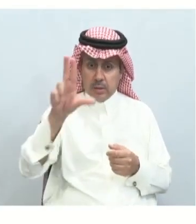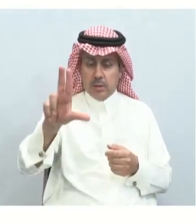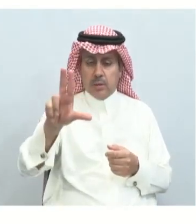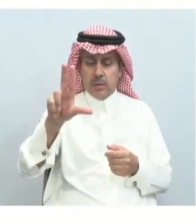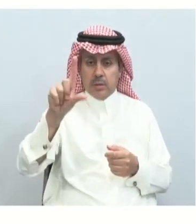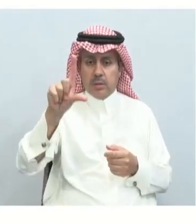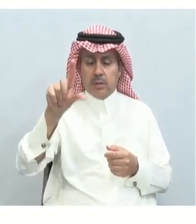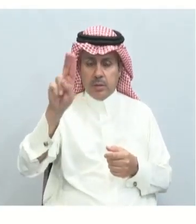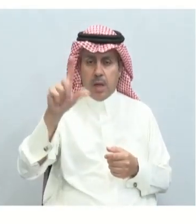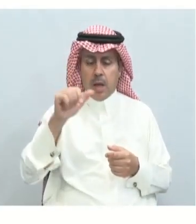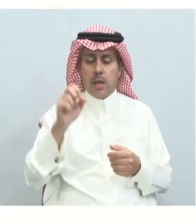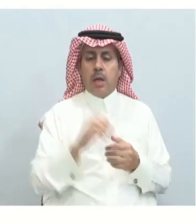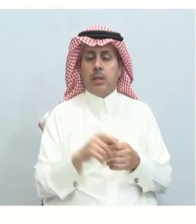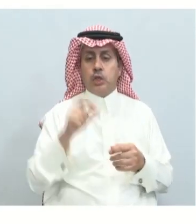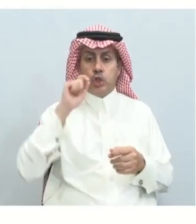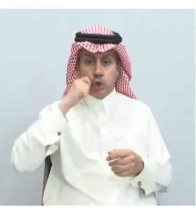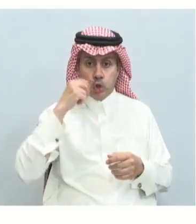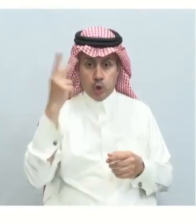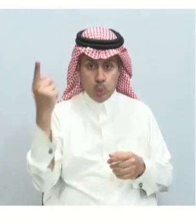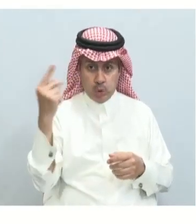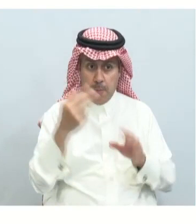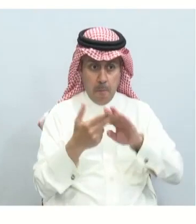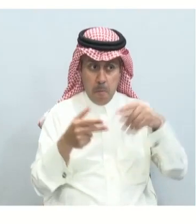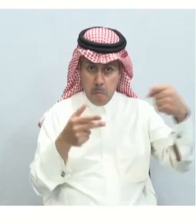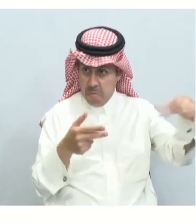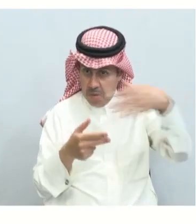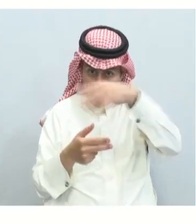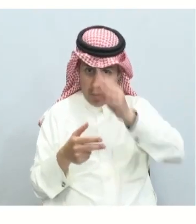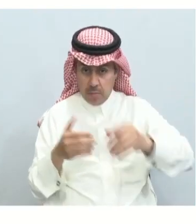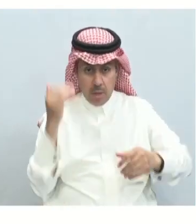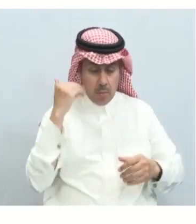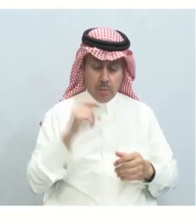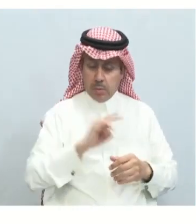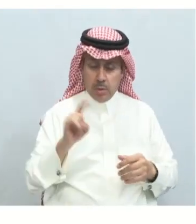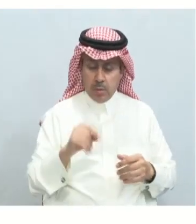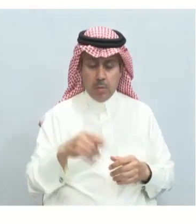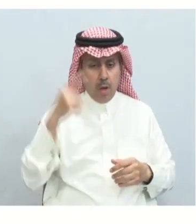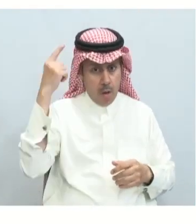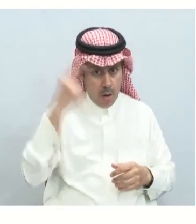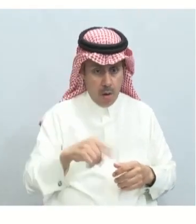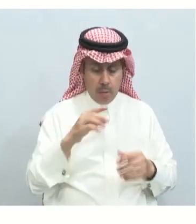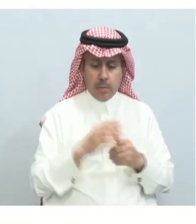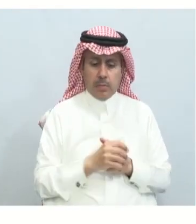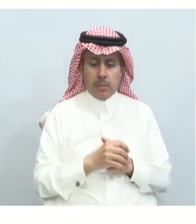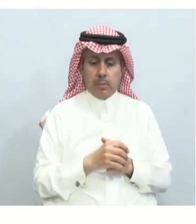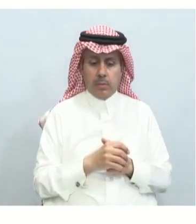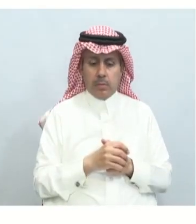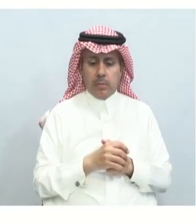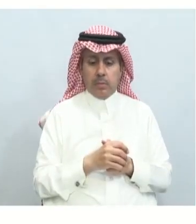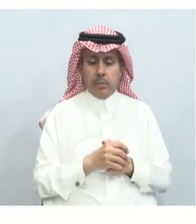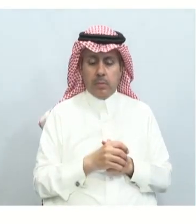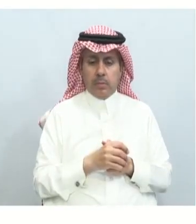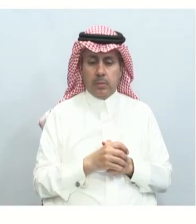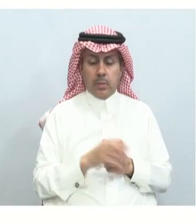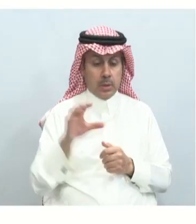البويضه من غير الزوجين او كان الحاضن ادميه غير الزوجه فهو محرم